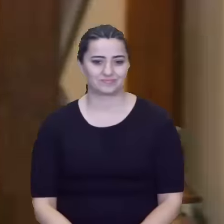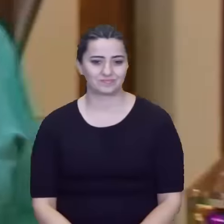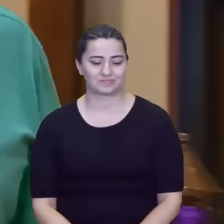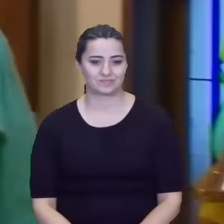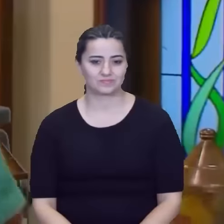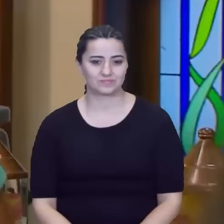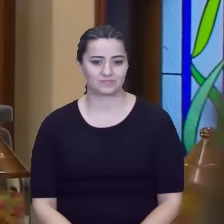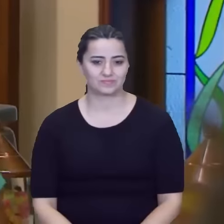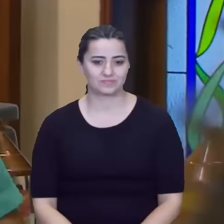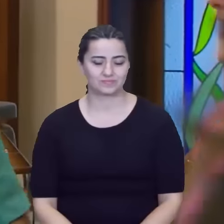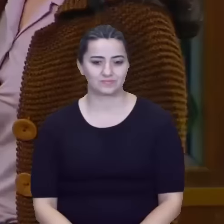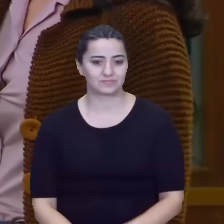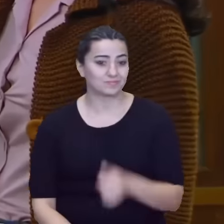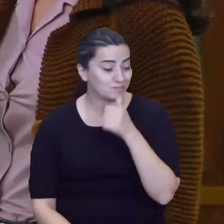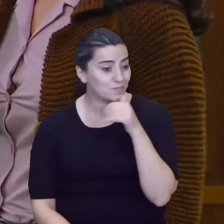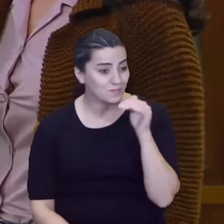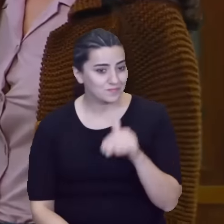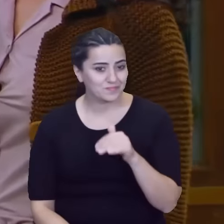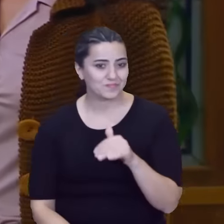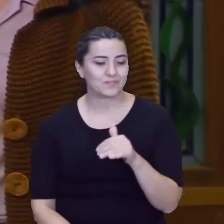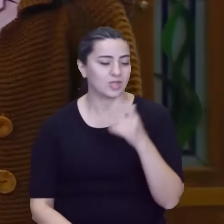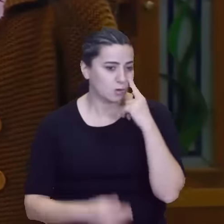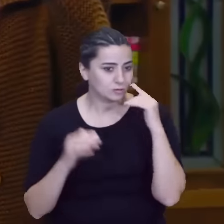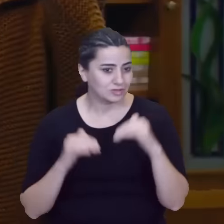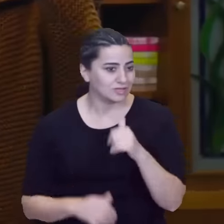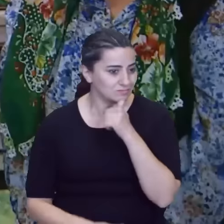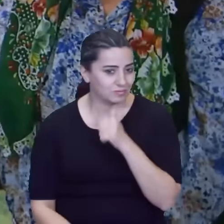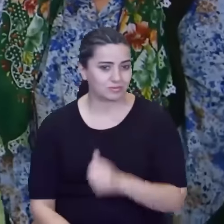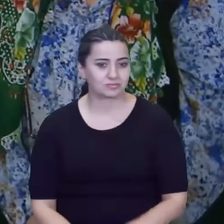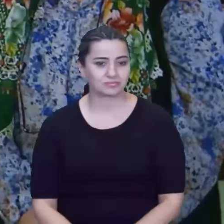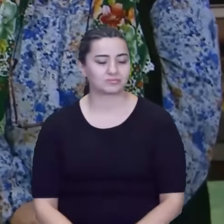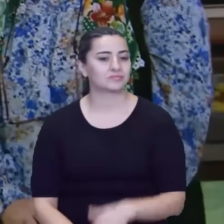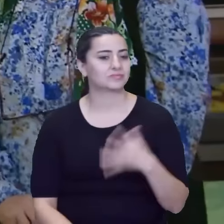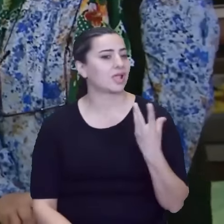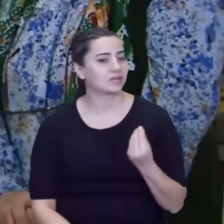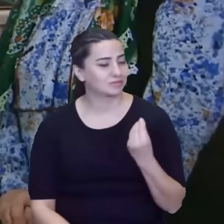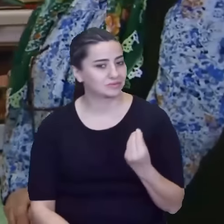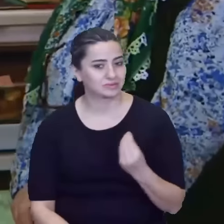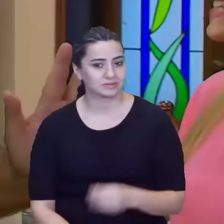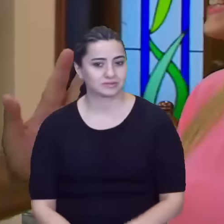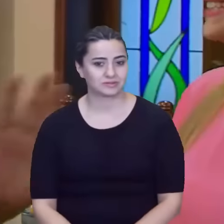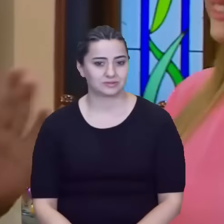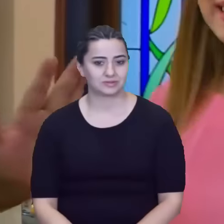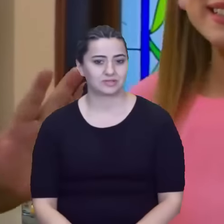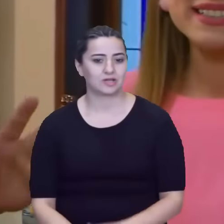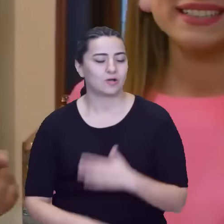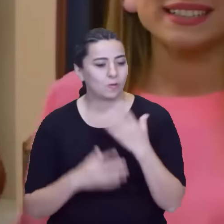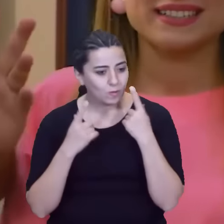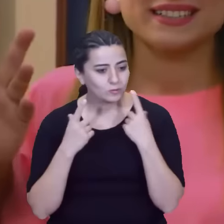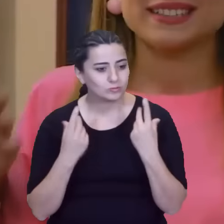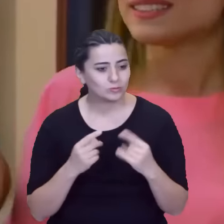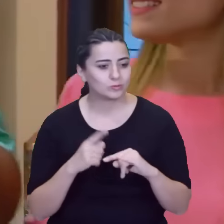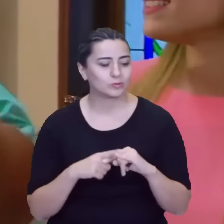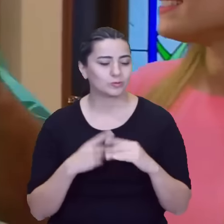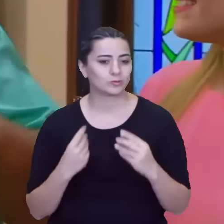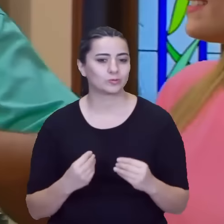Yeminiz be ya. Babam da geldi. Hoş geldin babacığım. Ne yaptın? Nasıl geçti? Hoş bulduk valla.